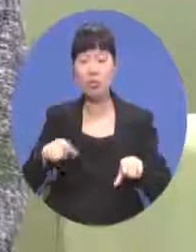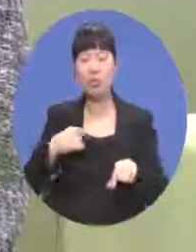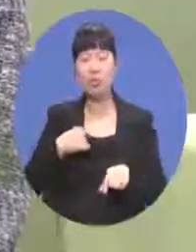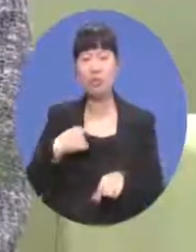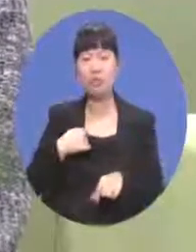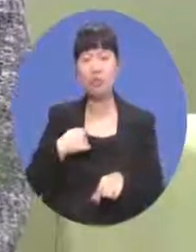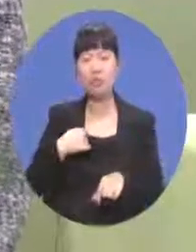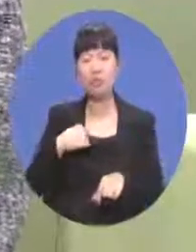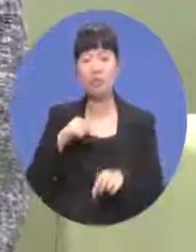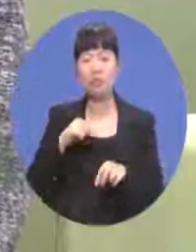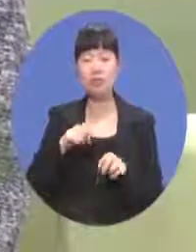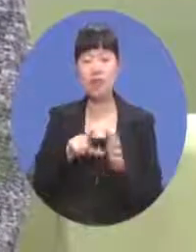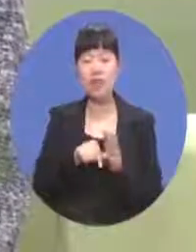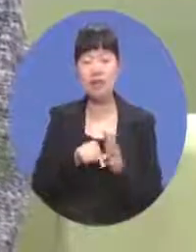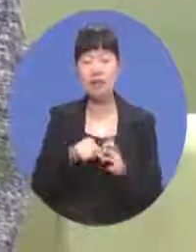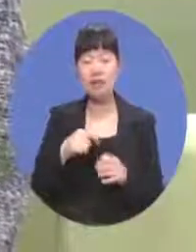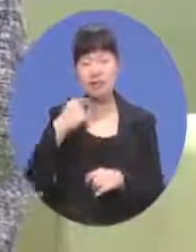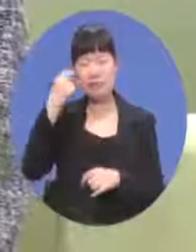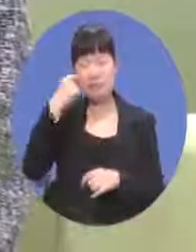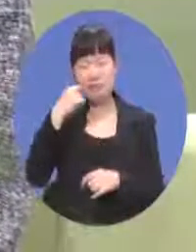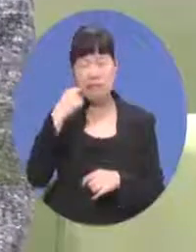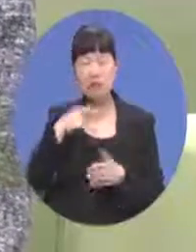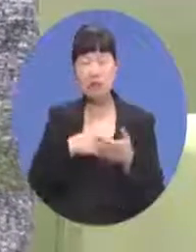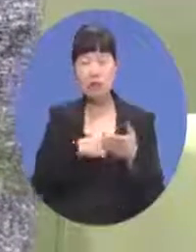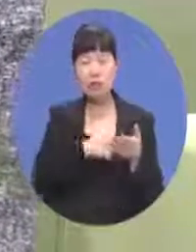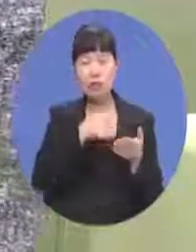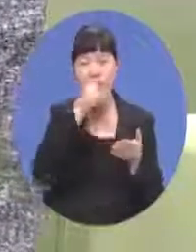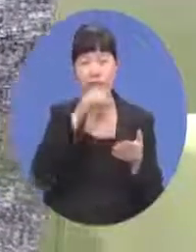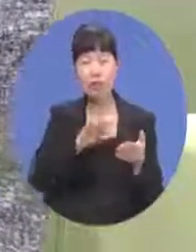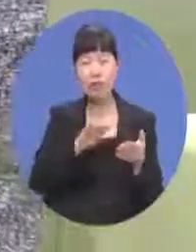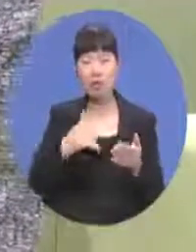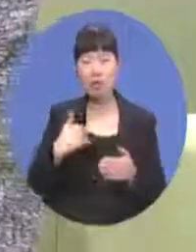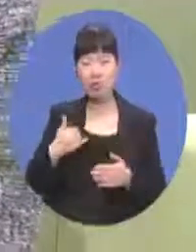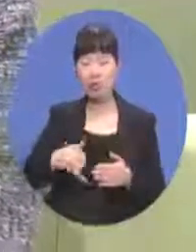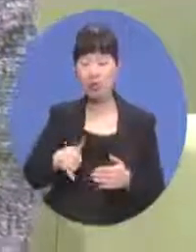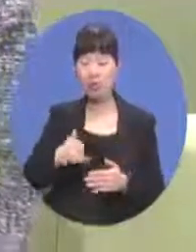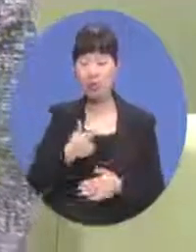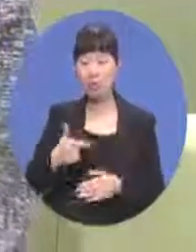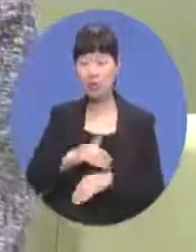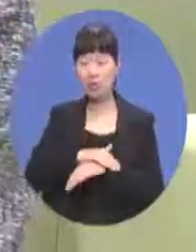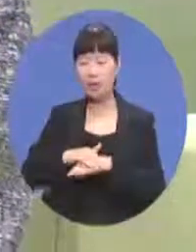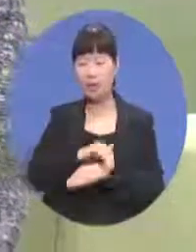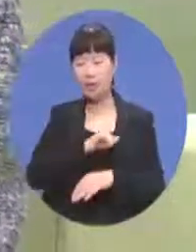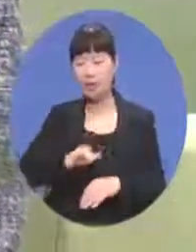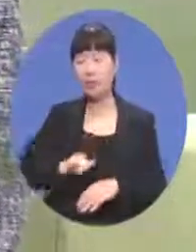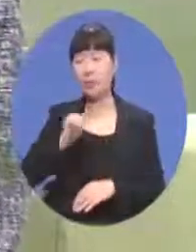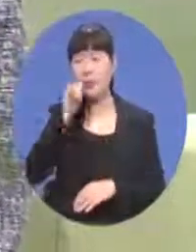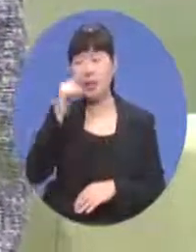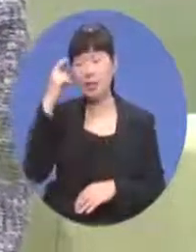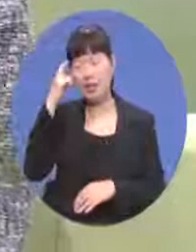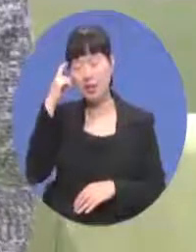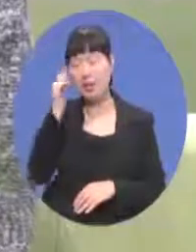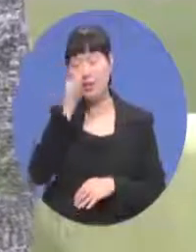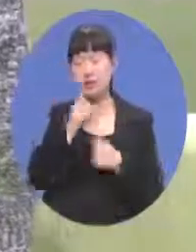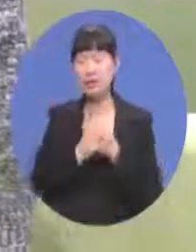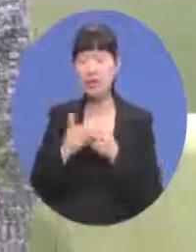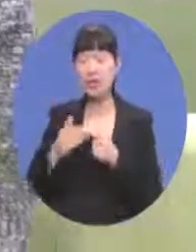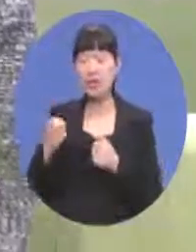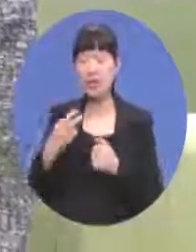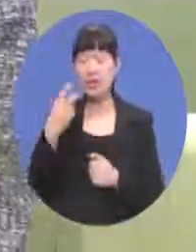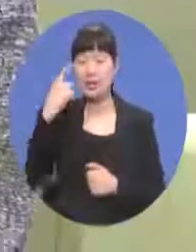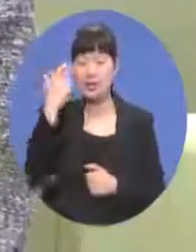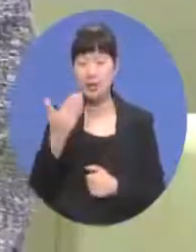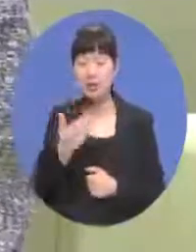좀 여기에서는 좀 징징대거나 요구할 수도 있는데 우리 애는 이상하게 너무 잘 참는다라고 좀 생각을 하셔서 좀 다시